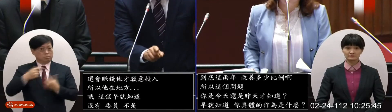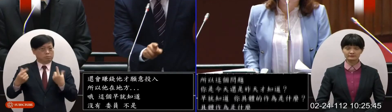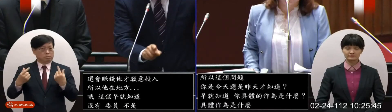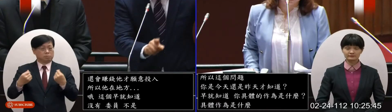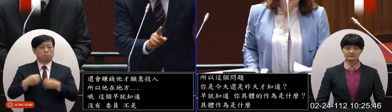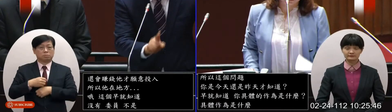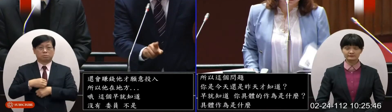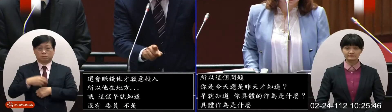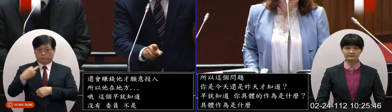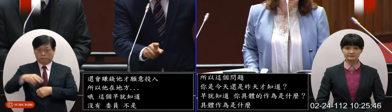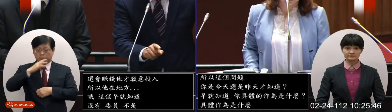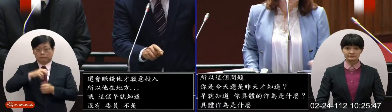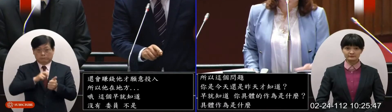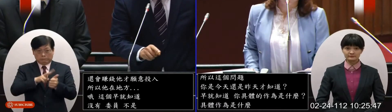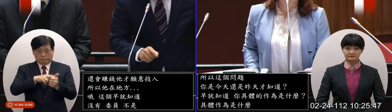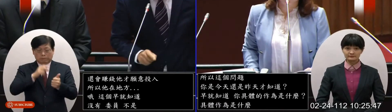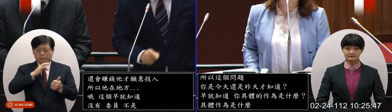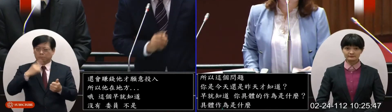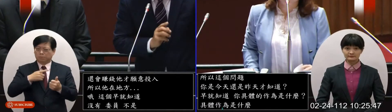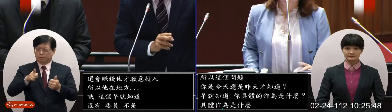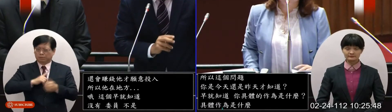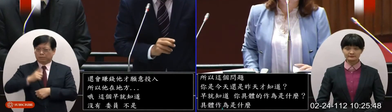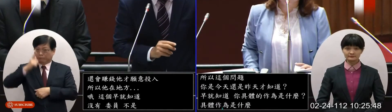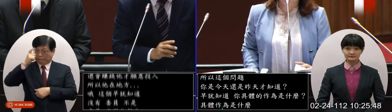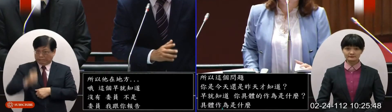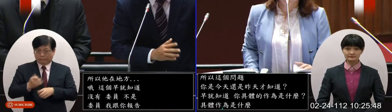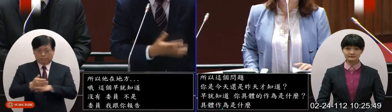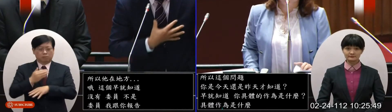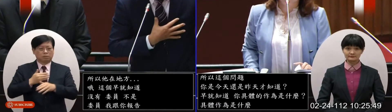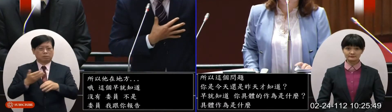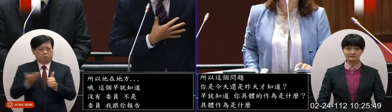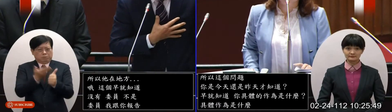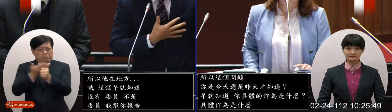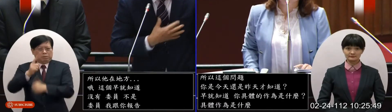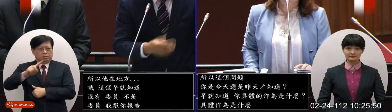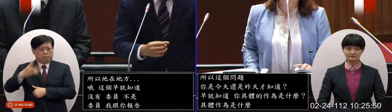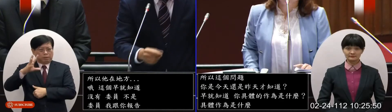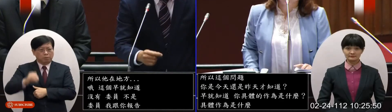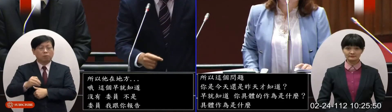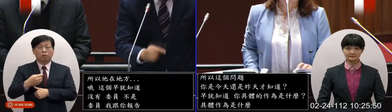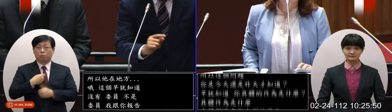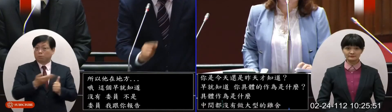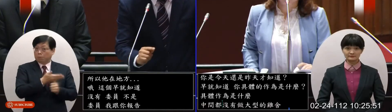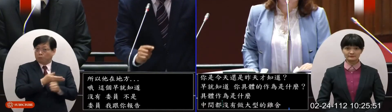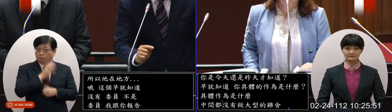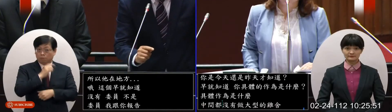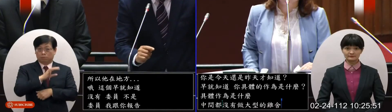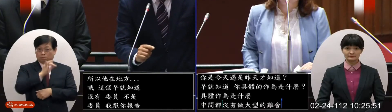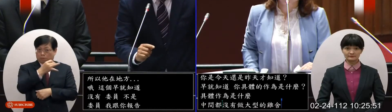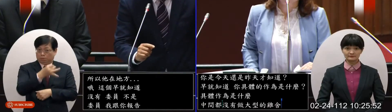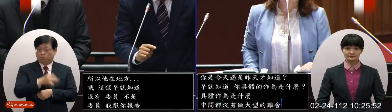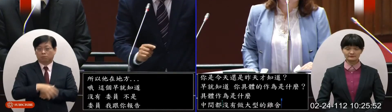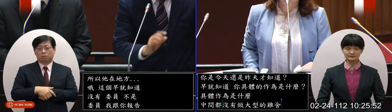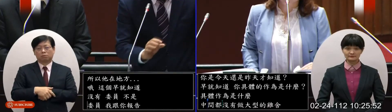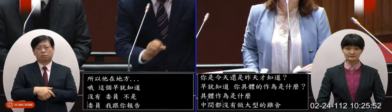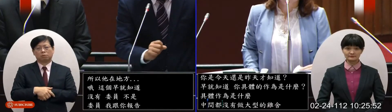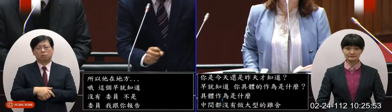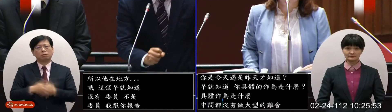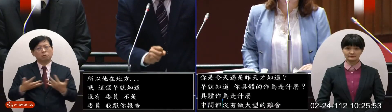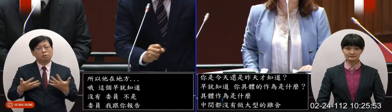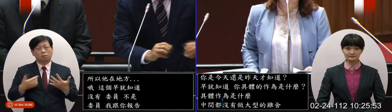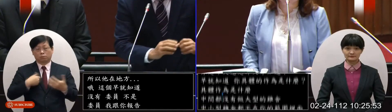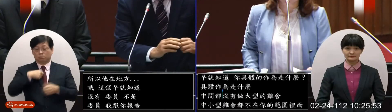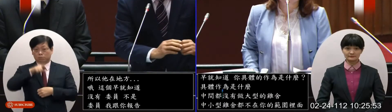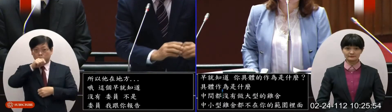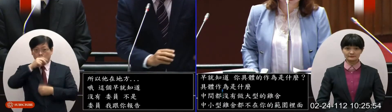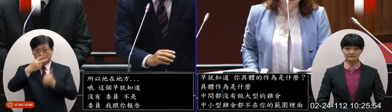样，在养的禽数都1亿只，他们扑杀了将近1700万只， 我们扑杀的是100万只，所以